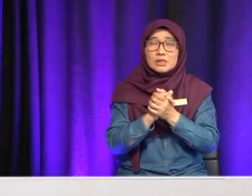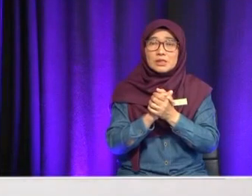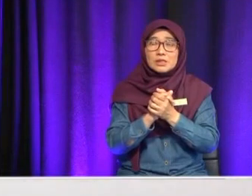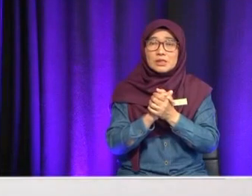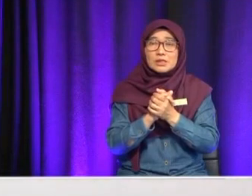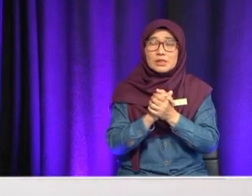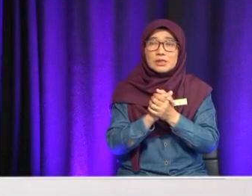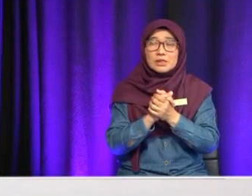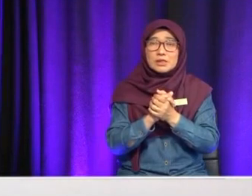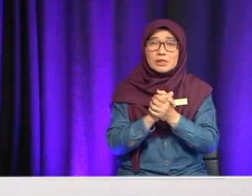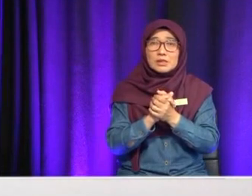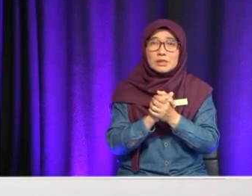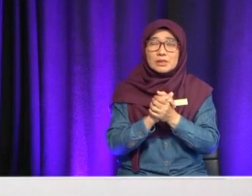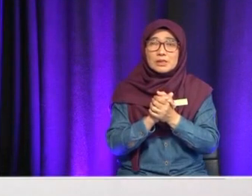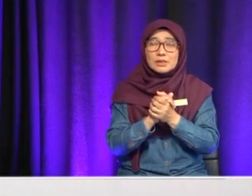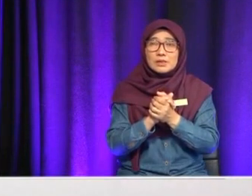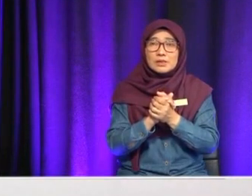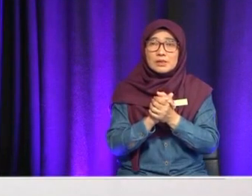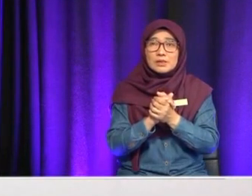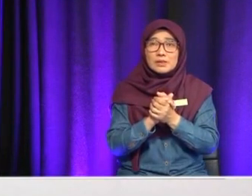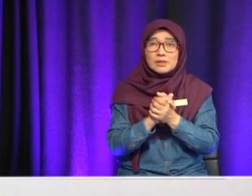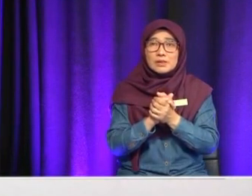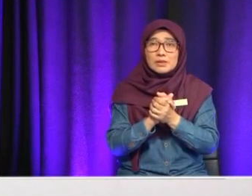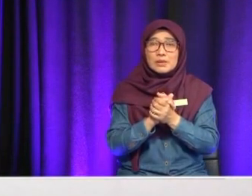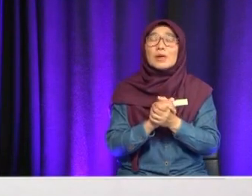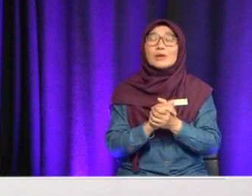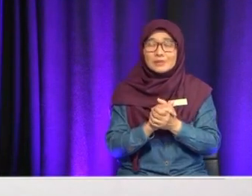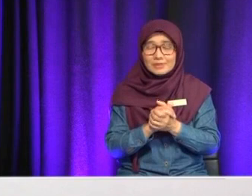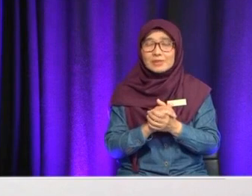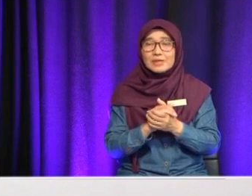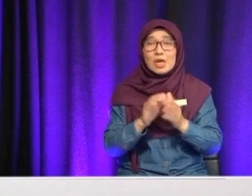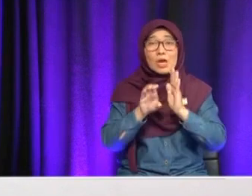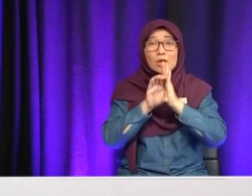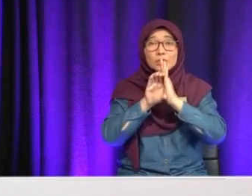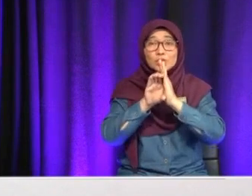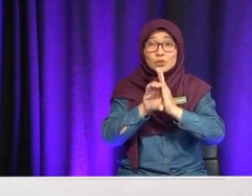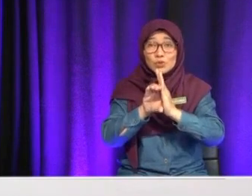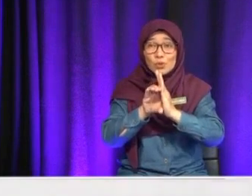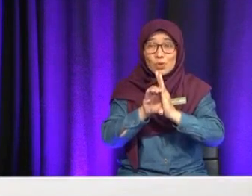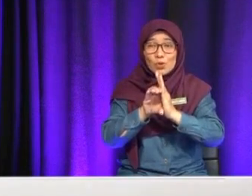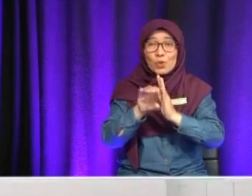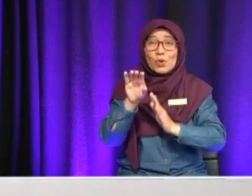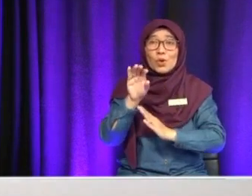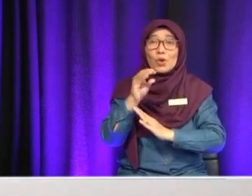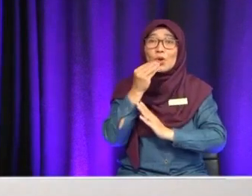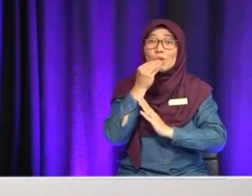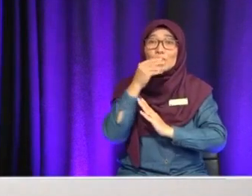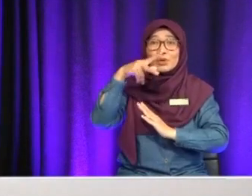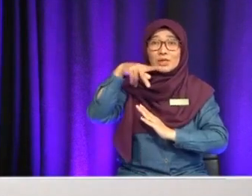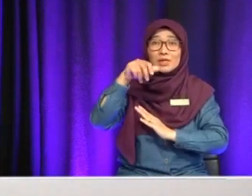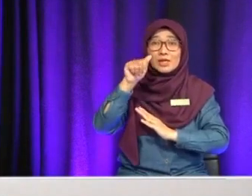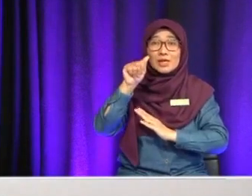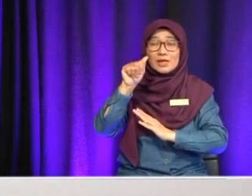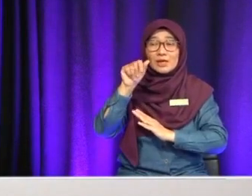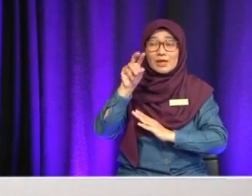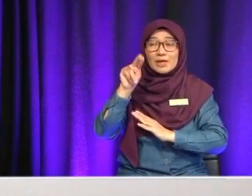Pekerjaan yang boleh kita lakukan di Foodpanda, GrabFood, Pos Laju ataupun GDEX. Ah, okey, jadi